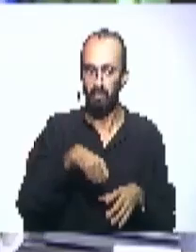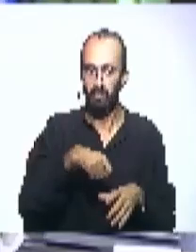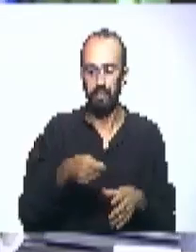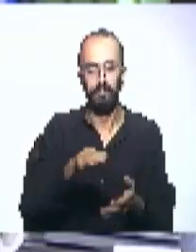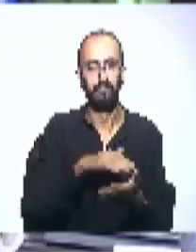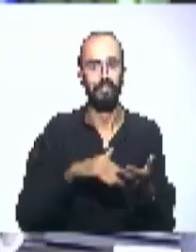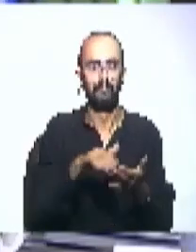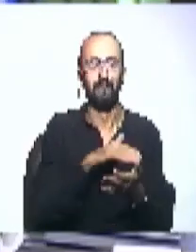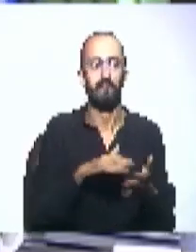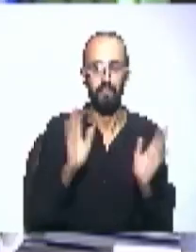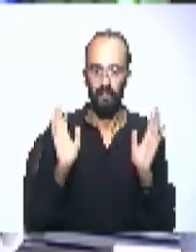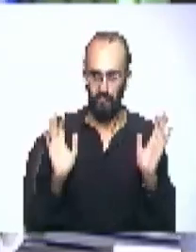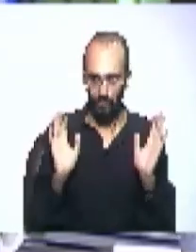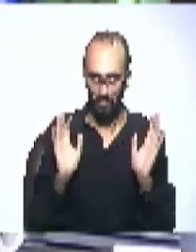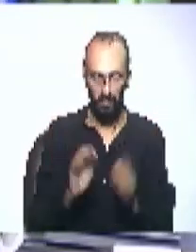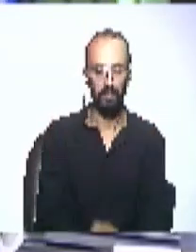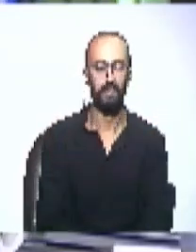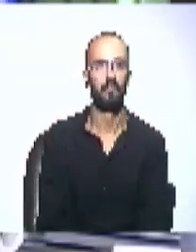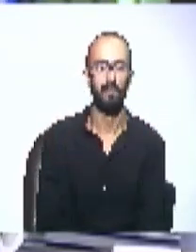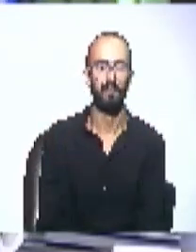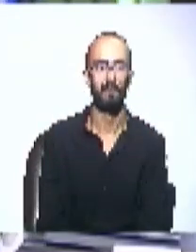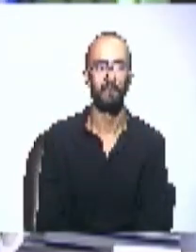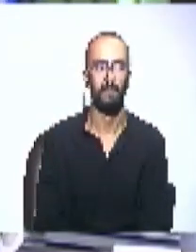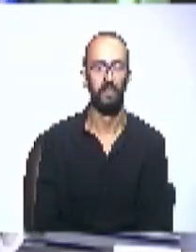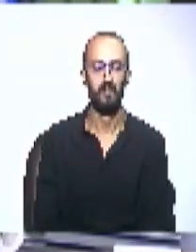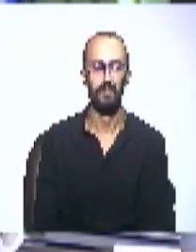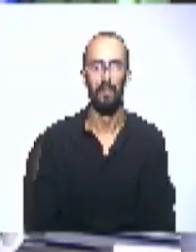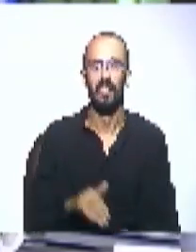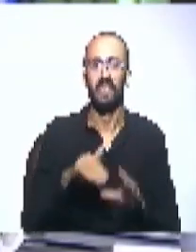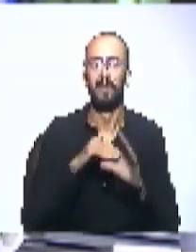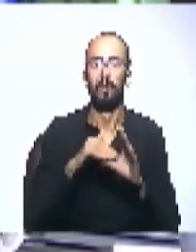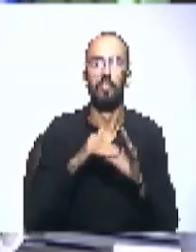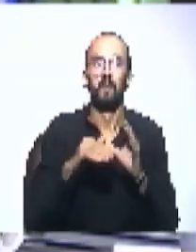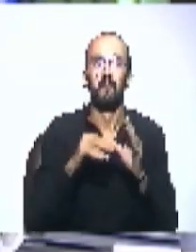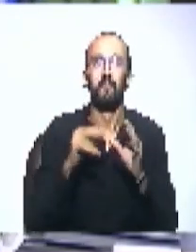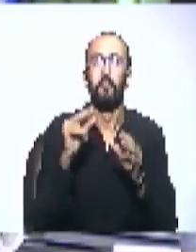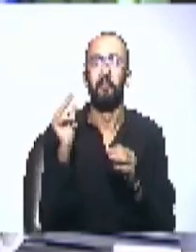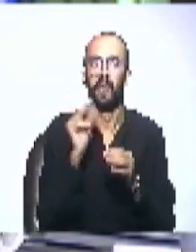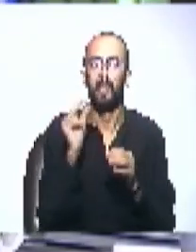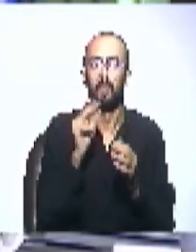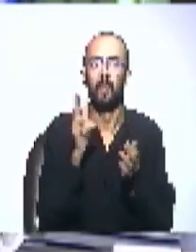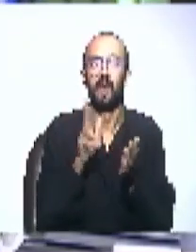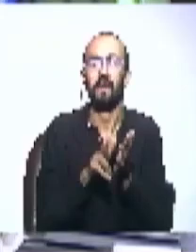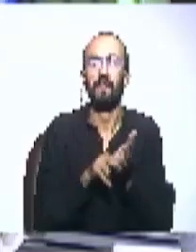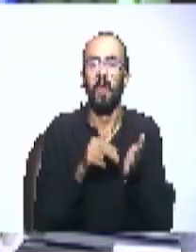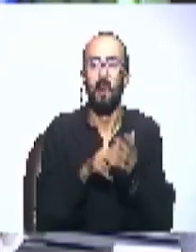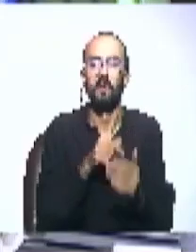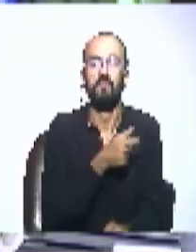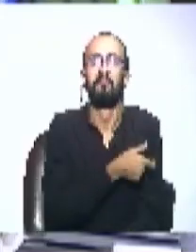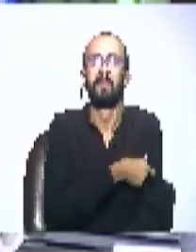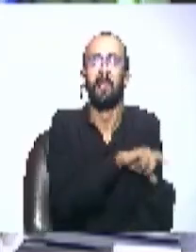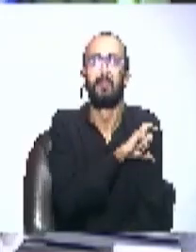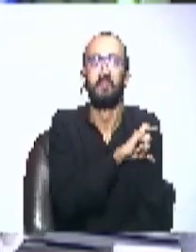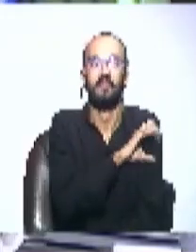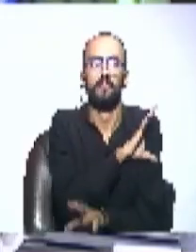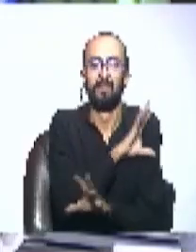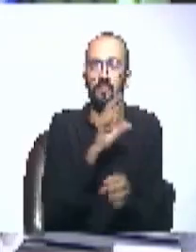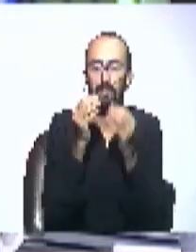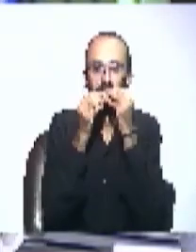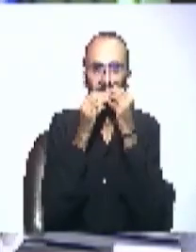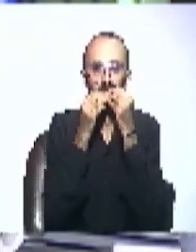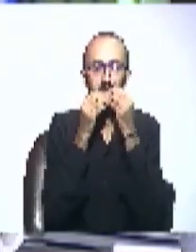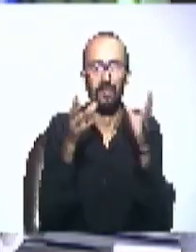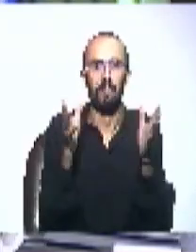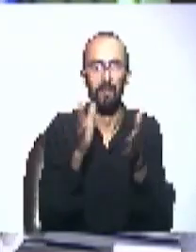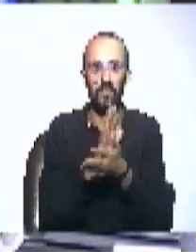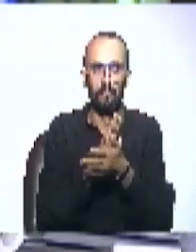عن الكلام التانية. حلوة. عملنا سندوتشات بالبيض والجبنة والبطاطس، حاجة في منتهى الروعة.